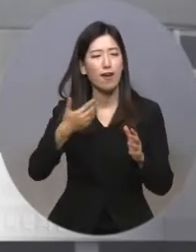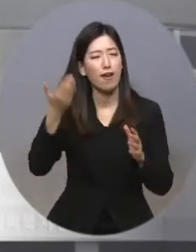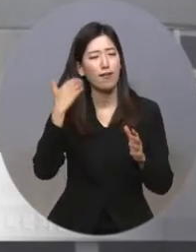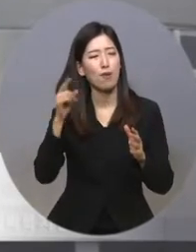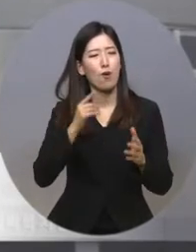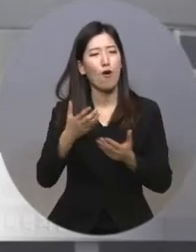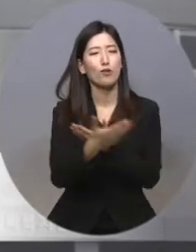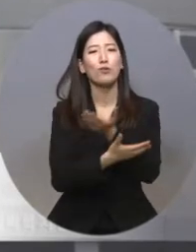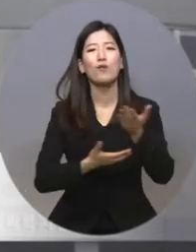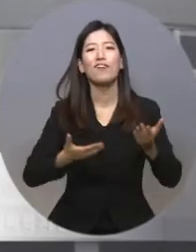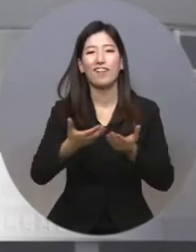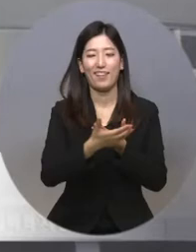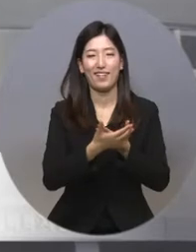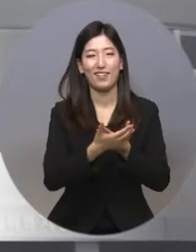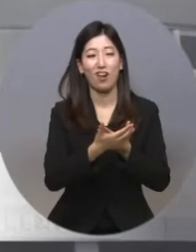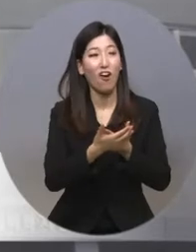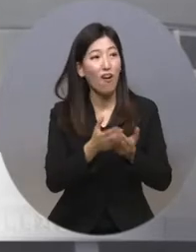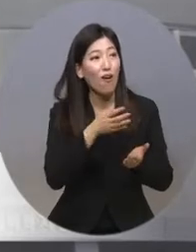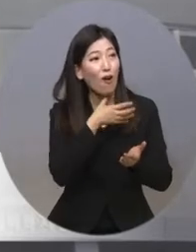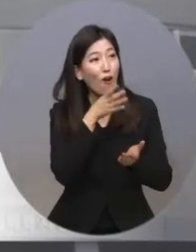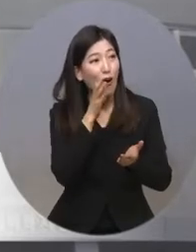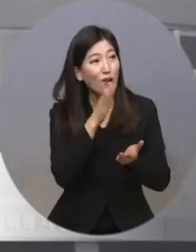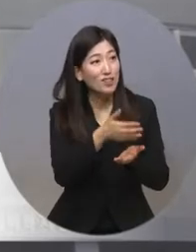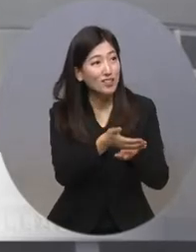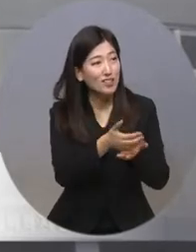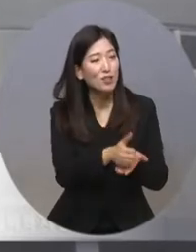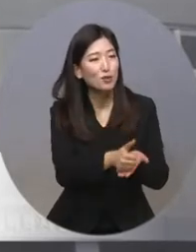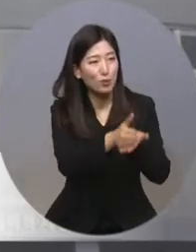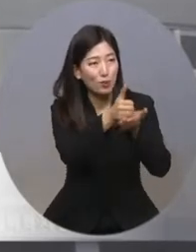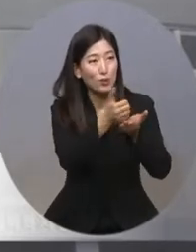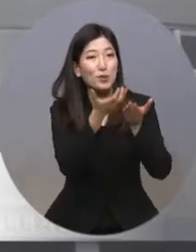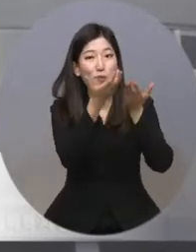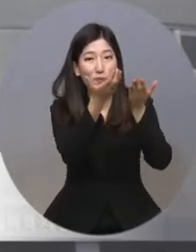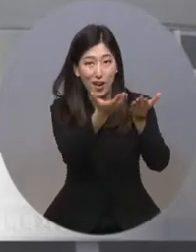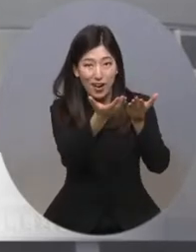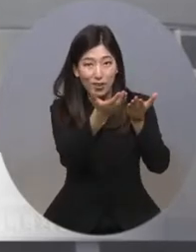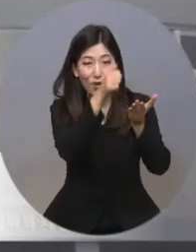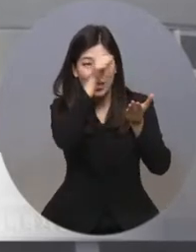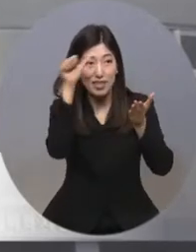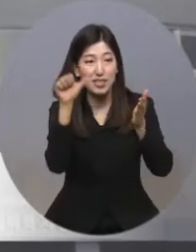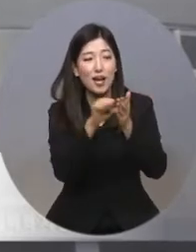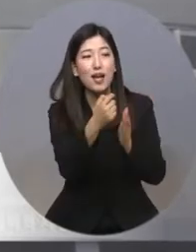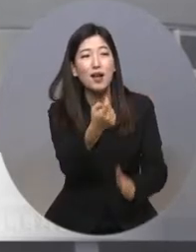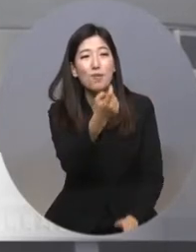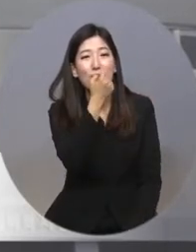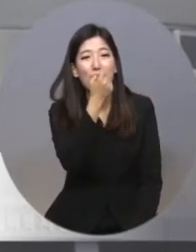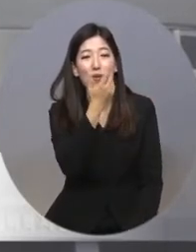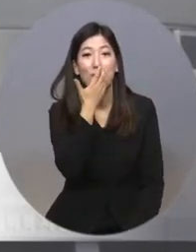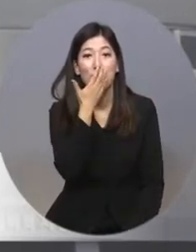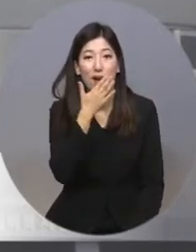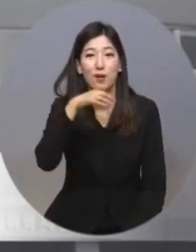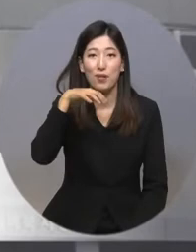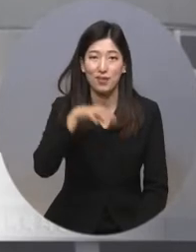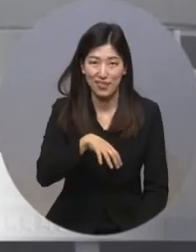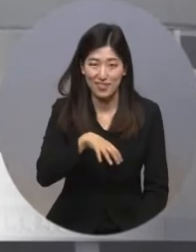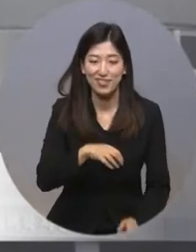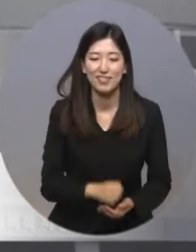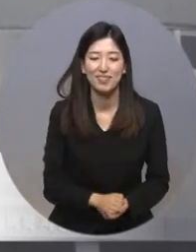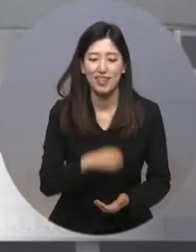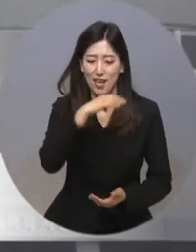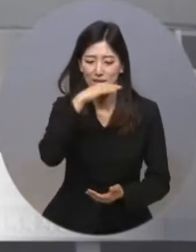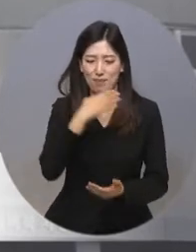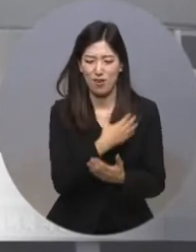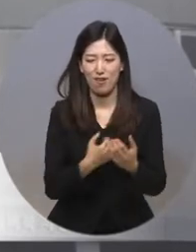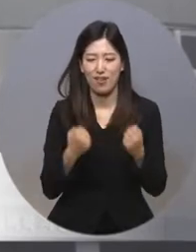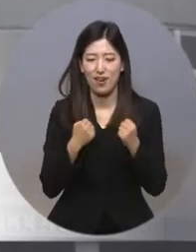존경받고 존중받는 선배 시민으로서 삶의 주체적인 삶을 살아갈 수 있도록 건강한 어르신, 행복한